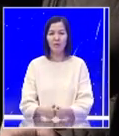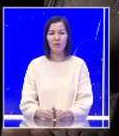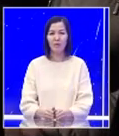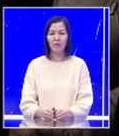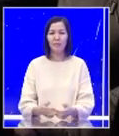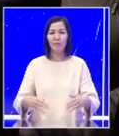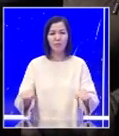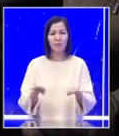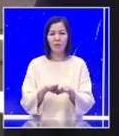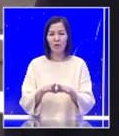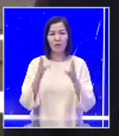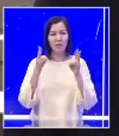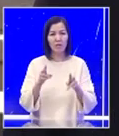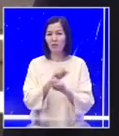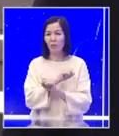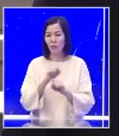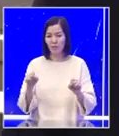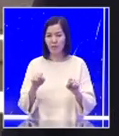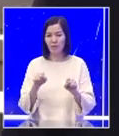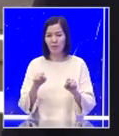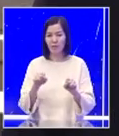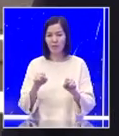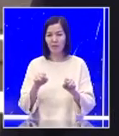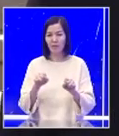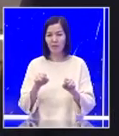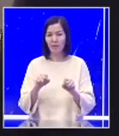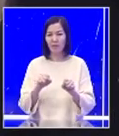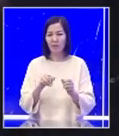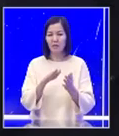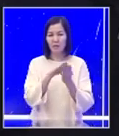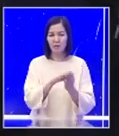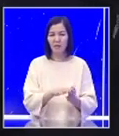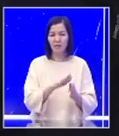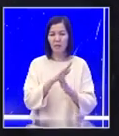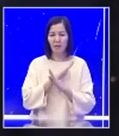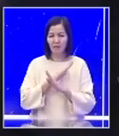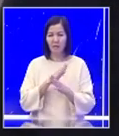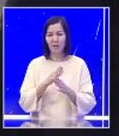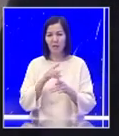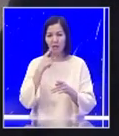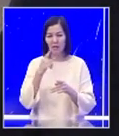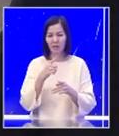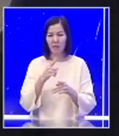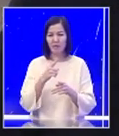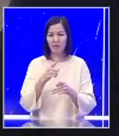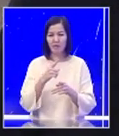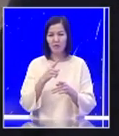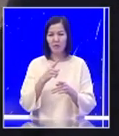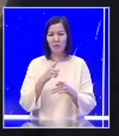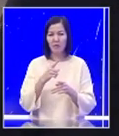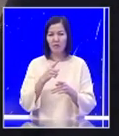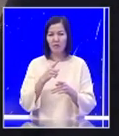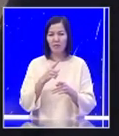Ондай жағдай болмасын. О дүниеге кеткендер иманды болсын, жатқан жері жайлы болсын.